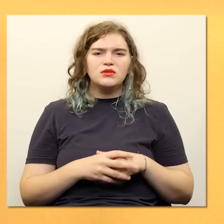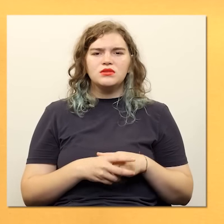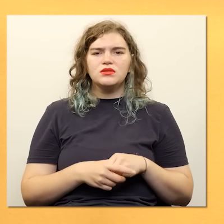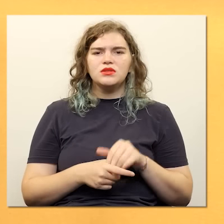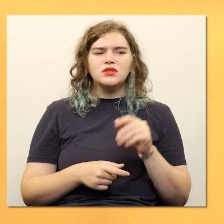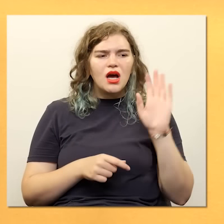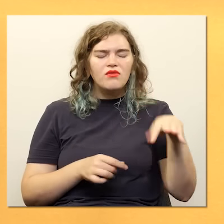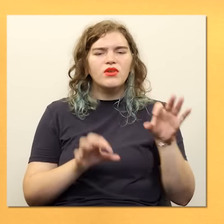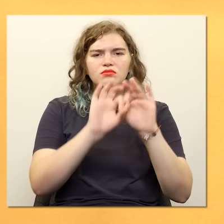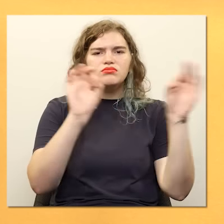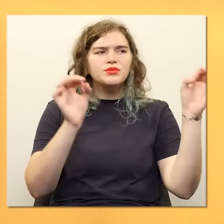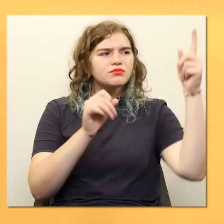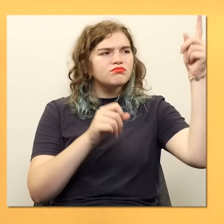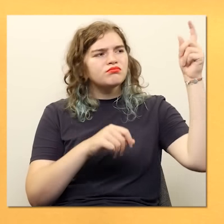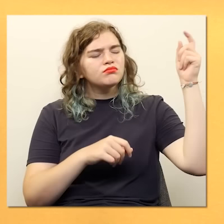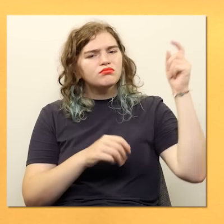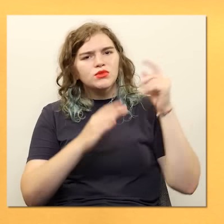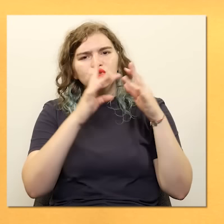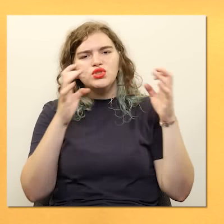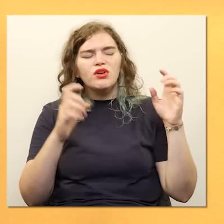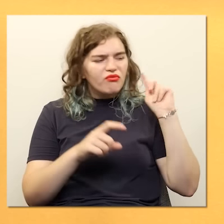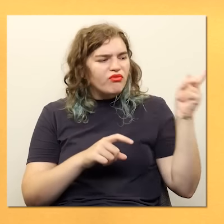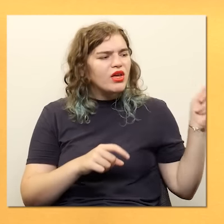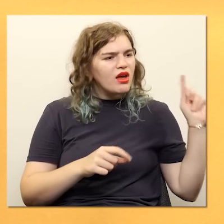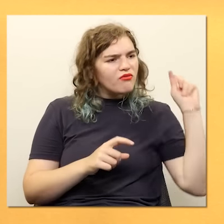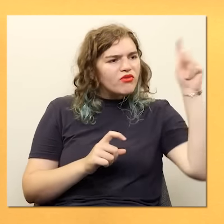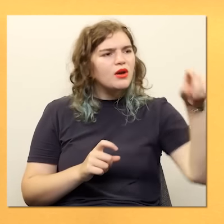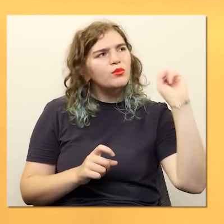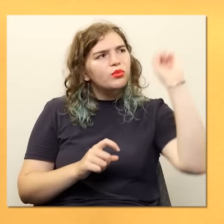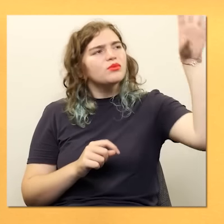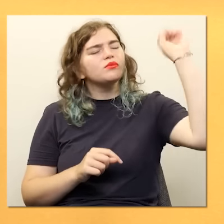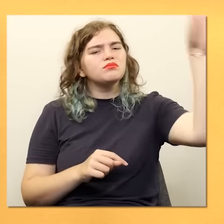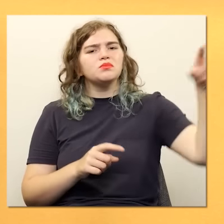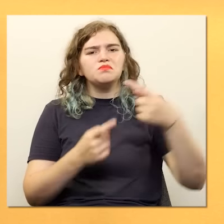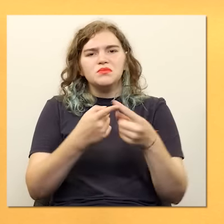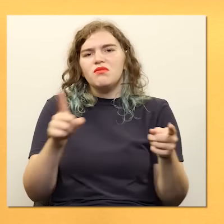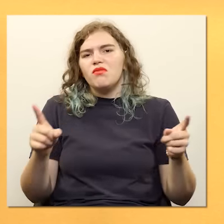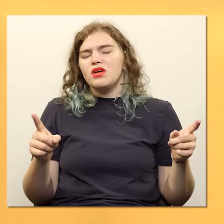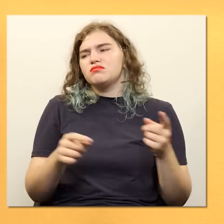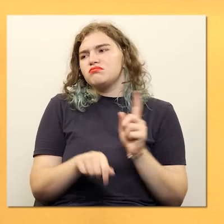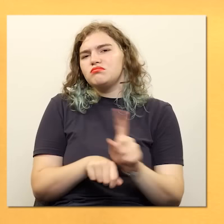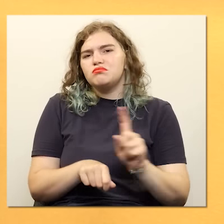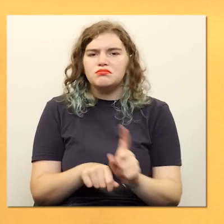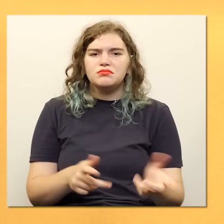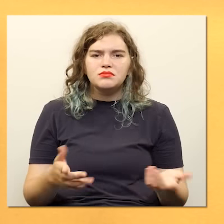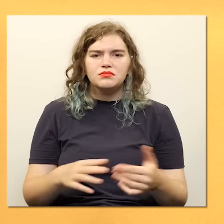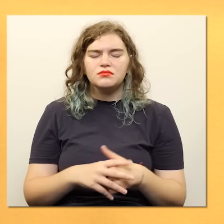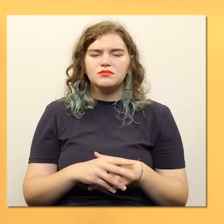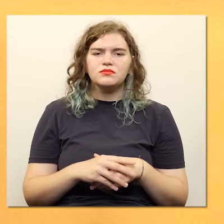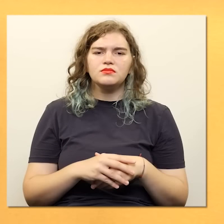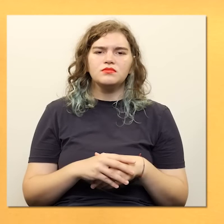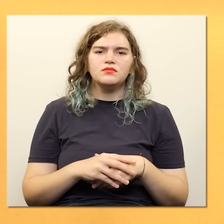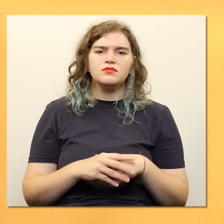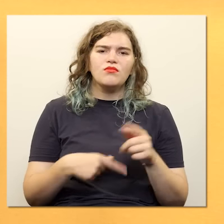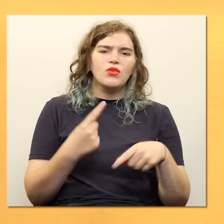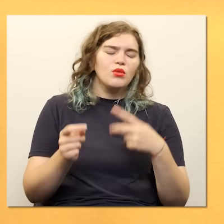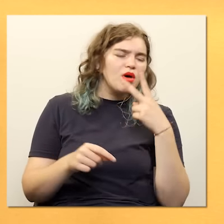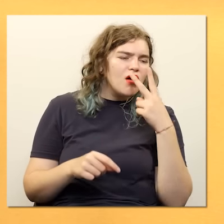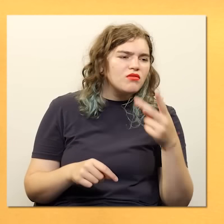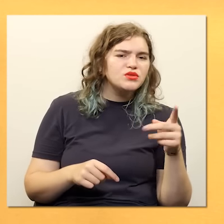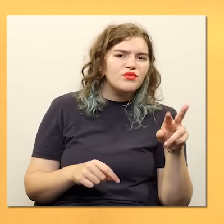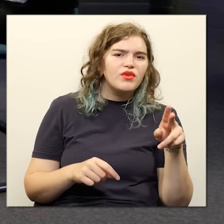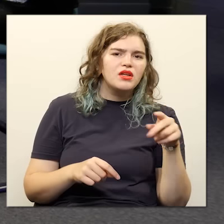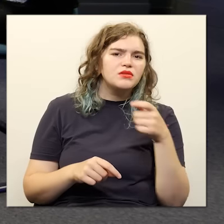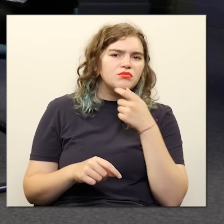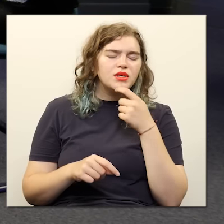noi, au avut o rudă în cer și fiecare veneau și puneau, și puneau peste rudă. L-am văzut iară pe